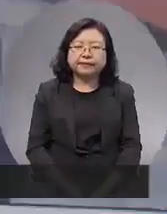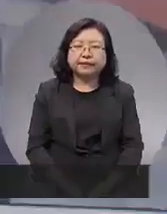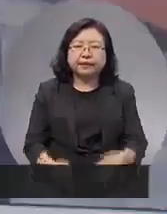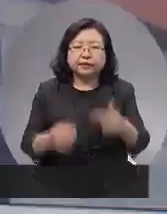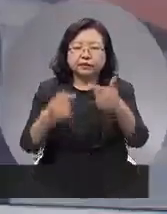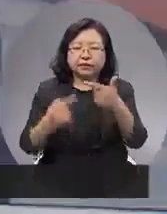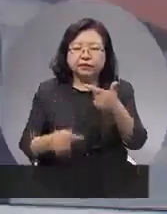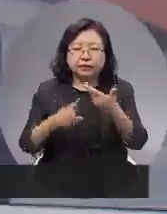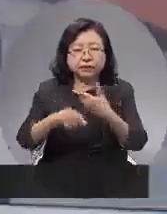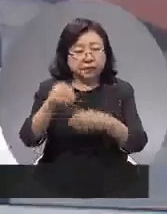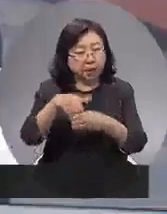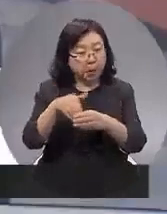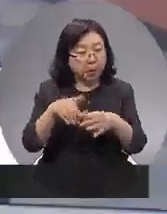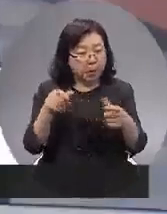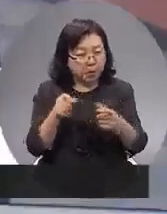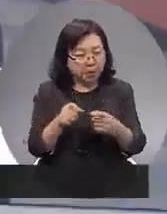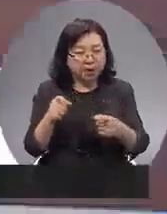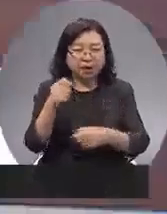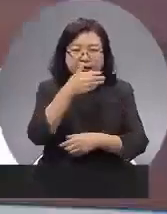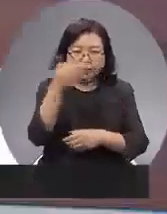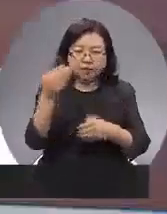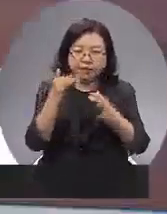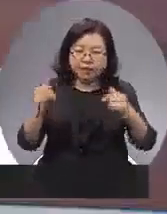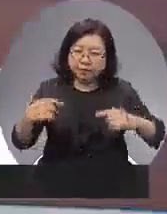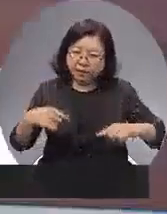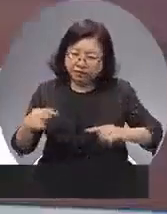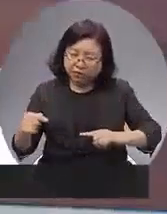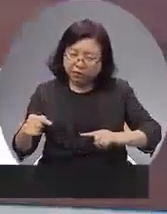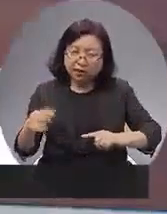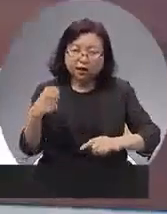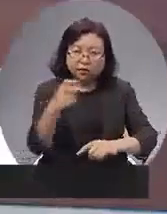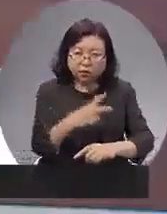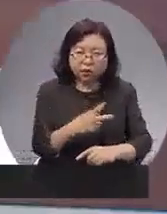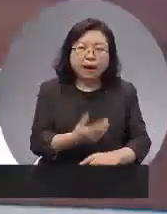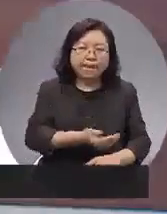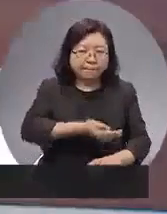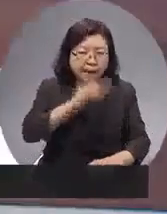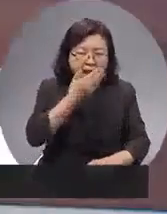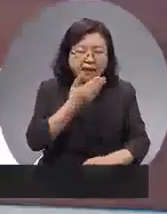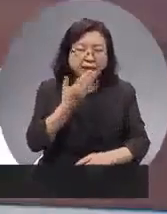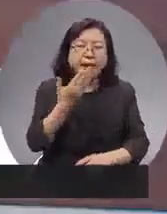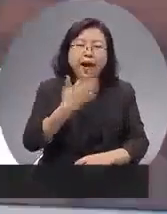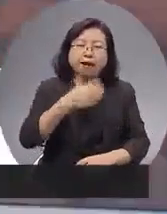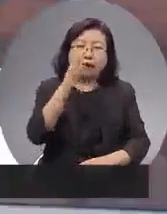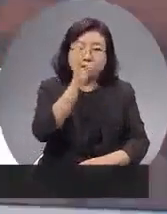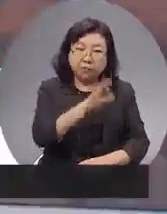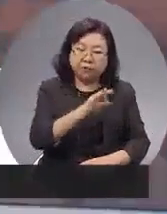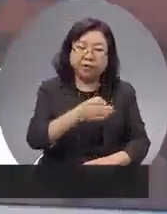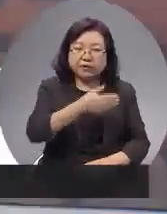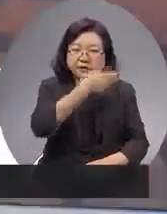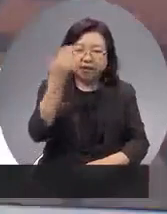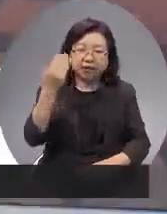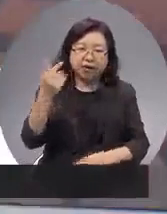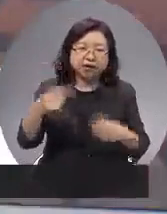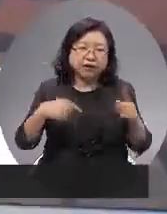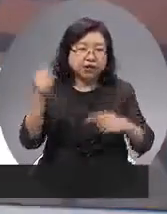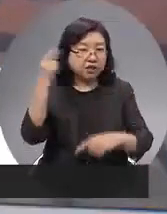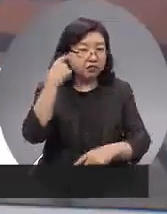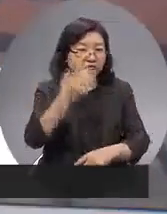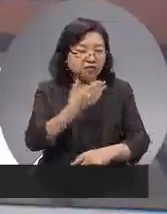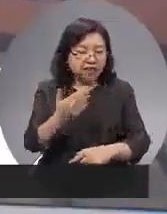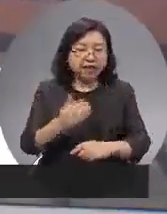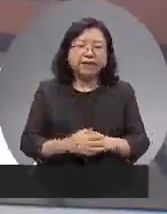6일 지방선거를 앞두고 청년 정책과 청년 정치의 가능성을 살펴보는 청년 정치를 묻다 순서입니다.